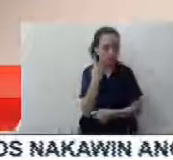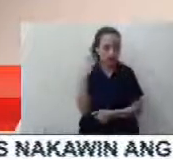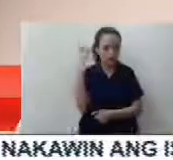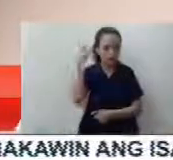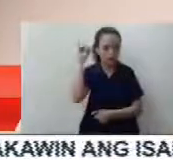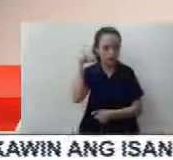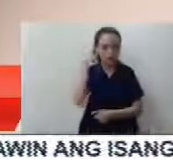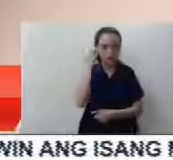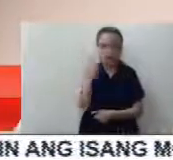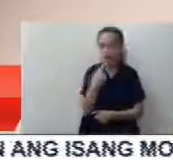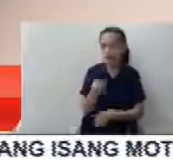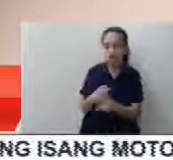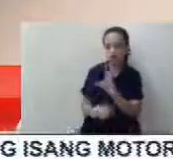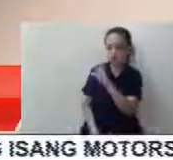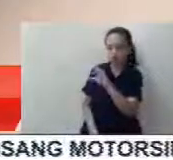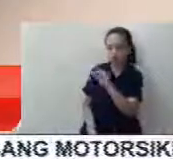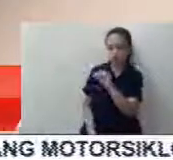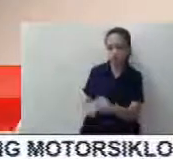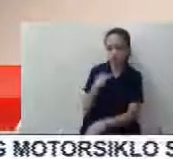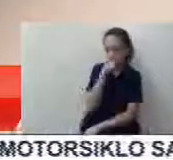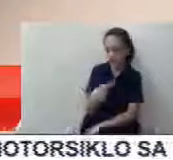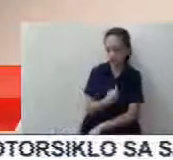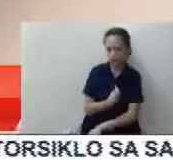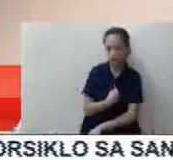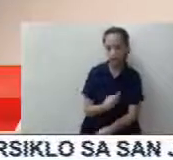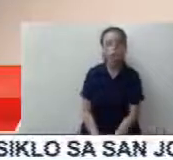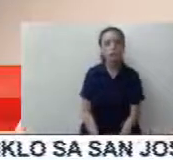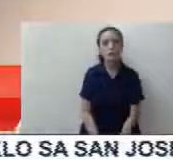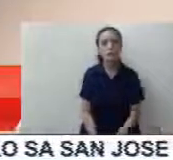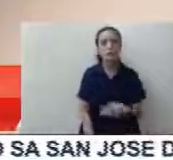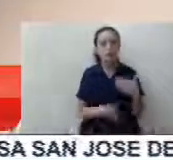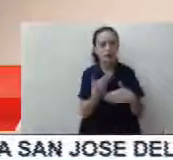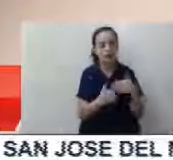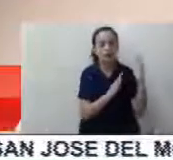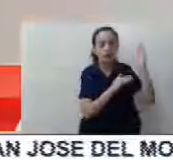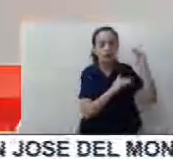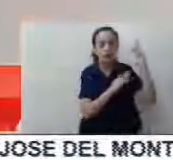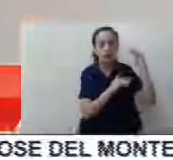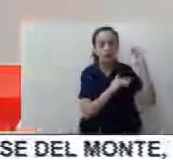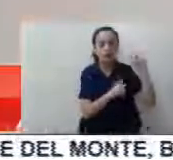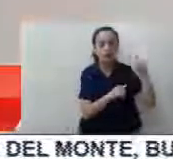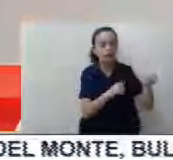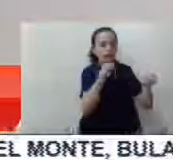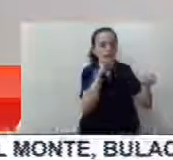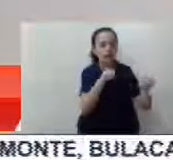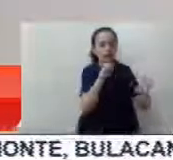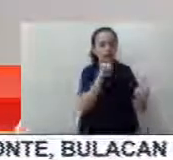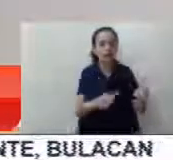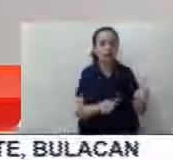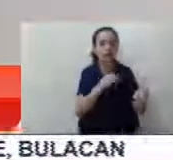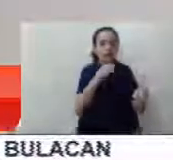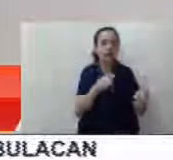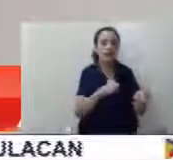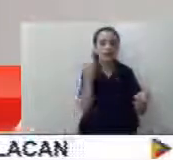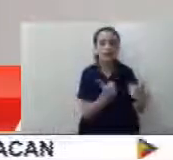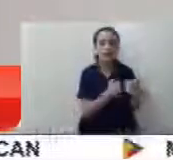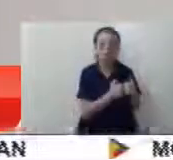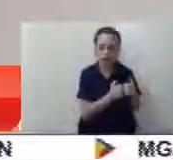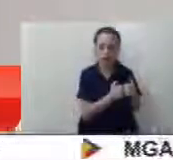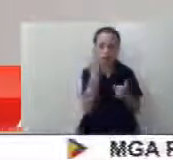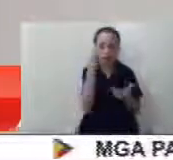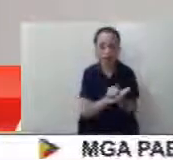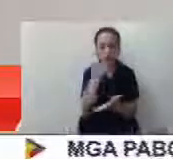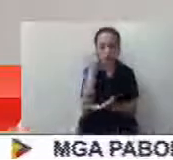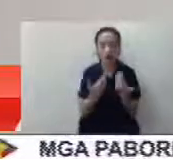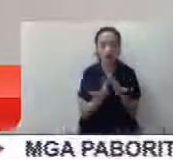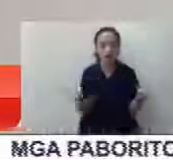place is almost ready for my boys and I to move in and I am so excited. But of course, I have to make sure that our new